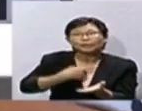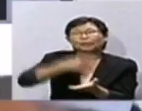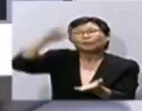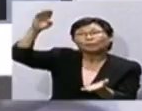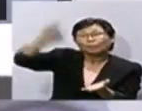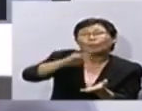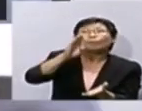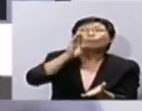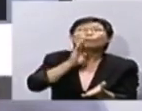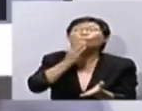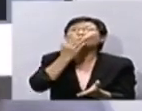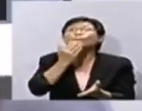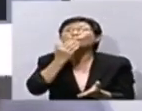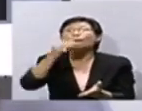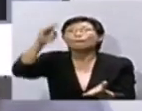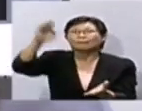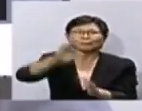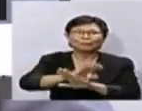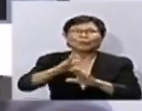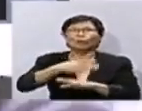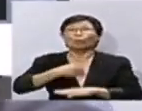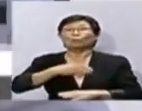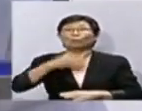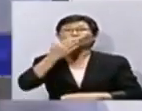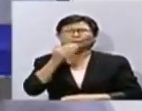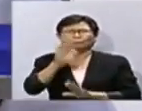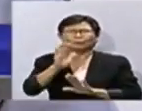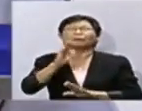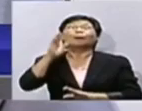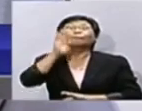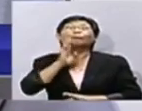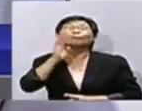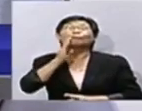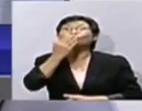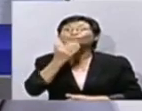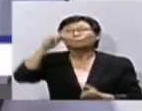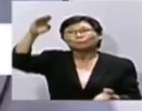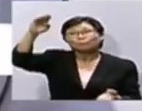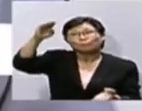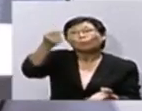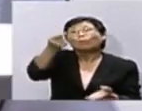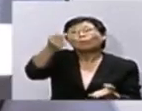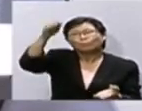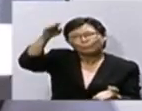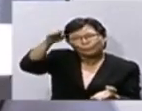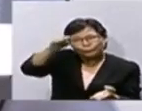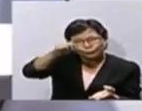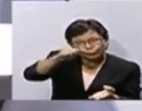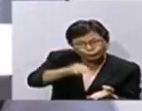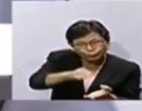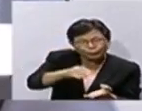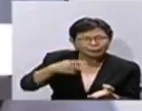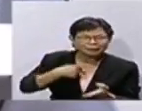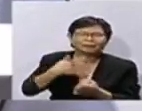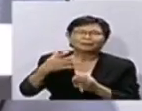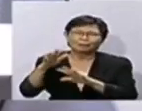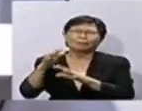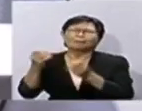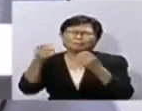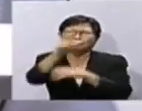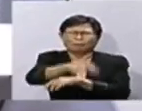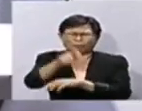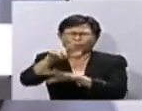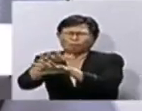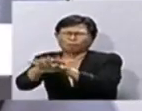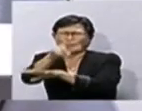for brown sugar, jangan cakap white pula, brown sugar, kita akan dapat lebih ramai pengguna Malaysia